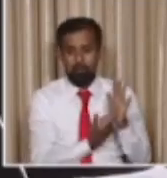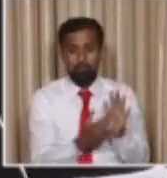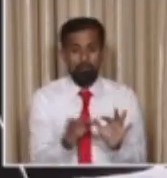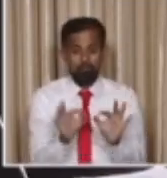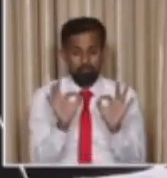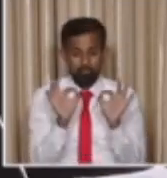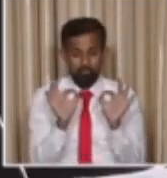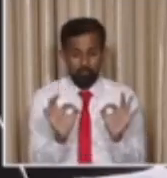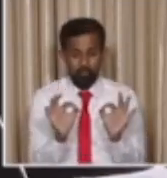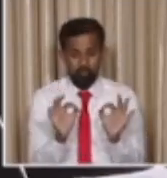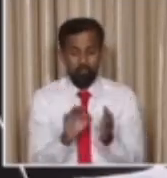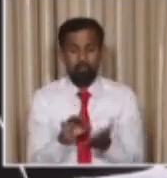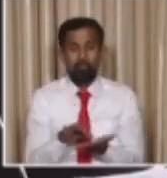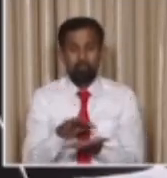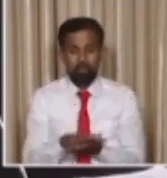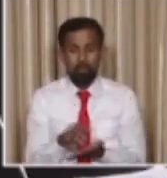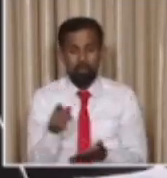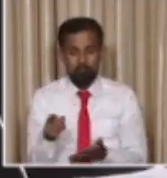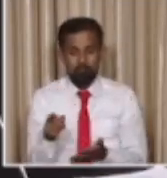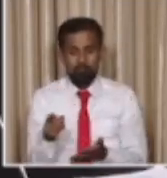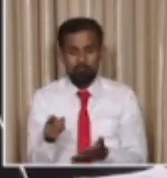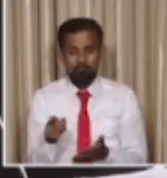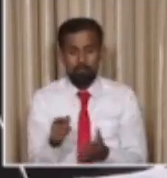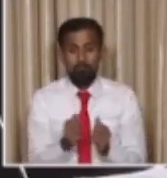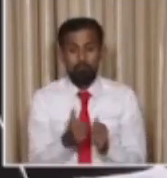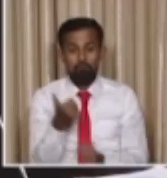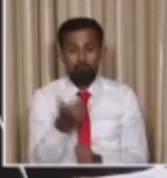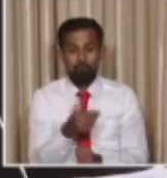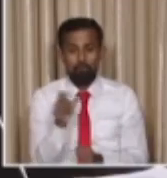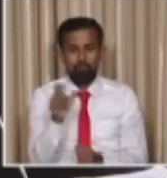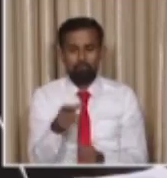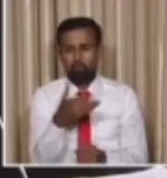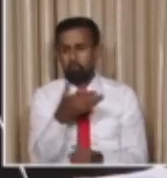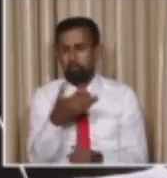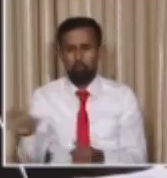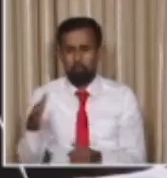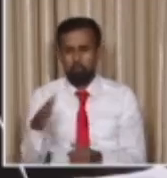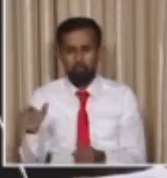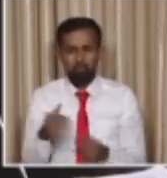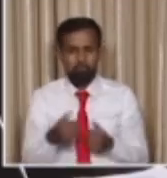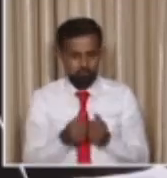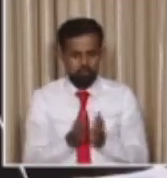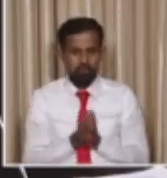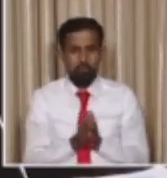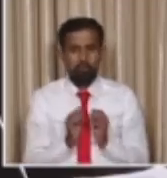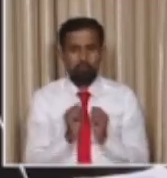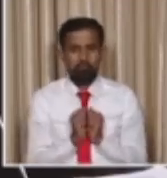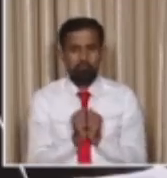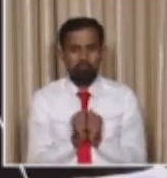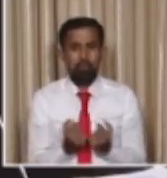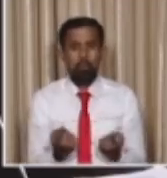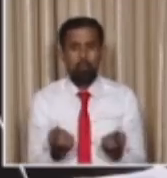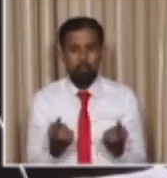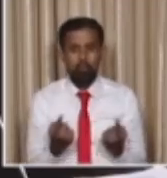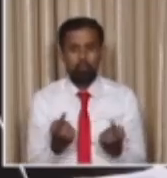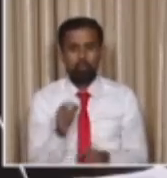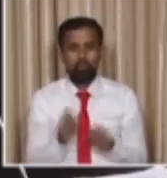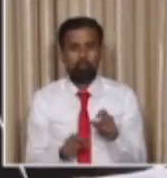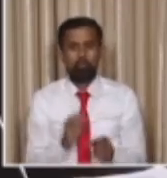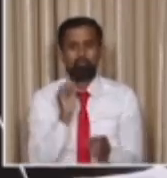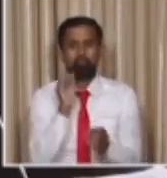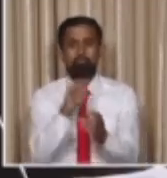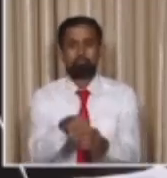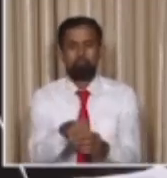සහ නියාමනය තීරණය කරන්නේ. ඒ ආයතනයේ හිටපු වැදගත් මිනිස්සු ඉවත් කළා දාලා තමන්ගේ ක්‍රියාවලියට අවශ්‍ය මිනිස්සු යොදා